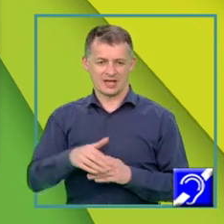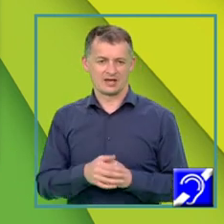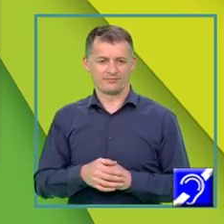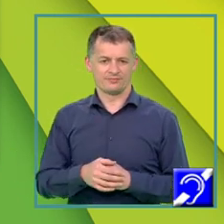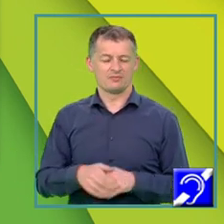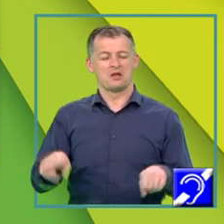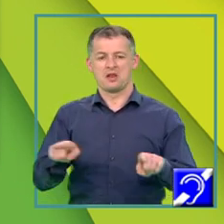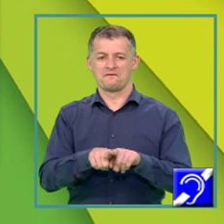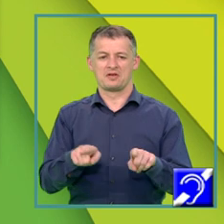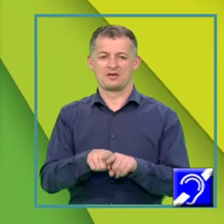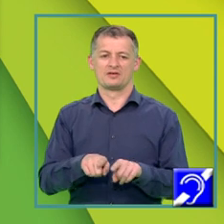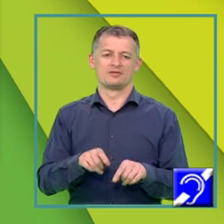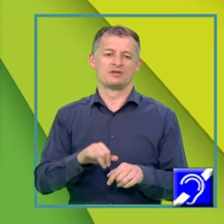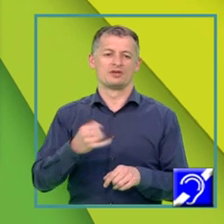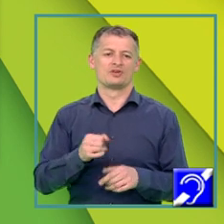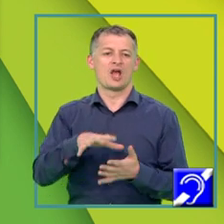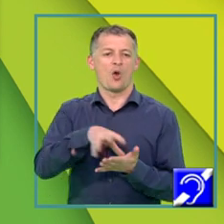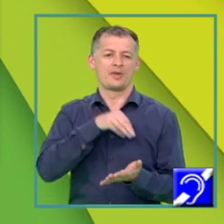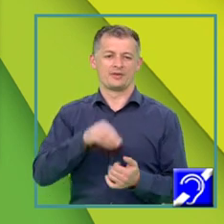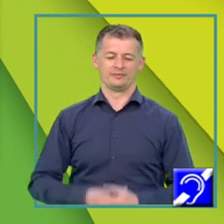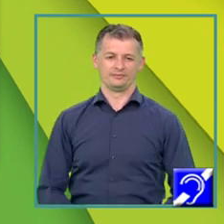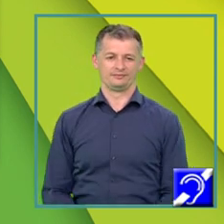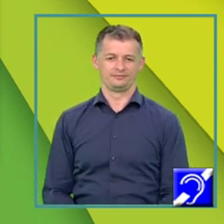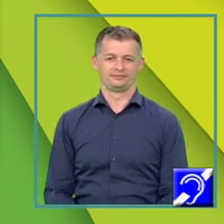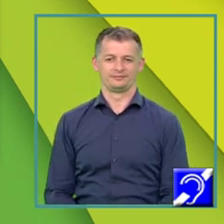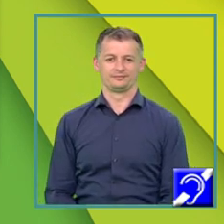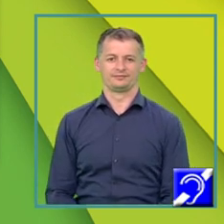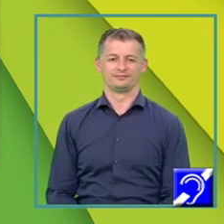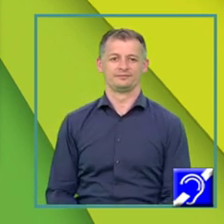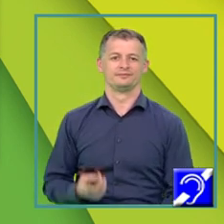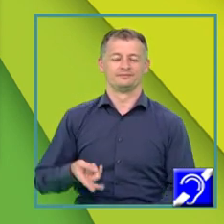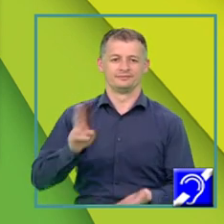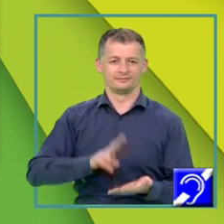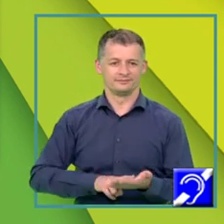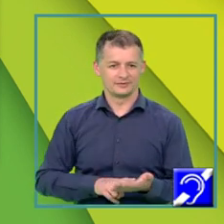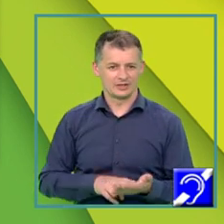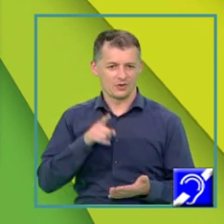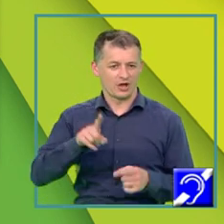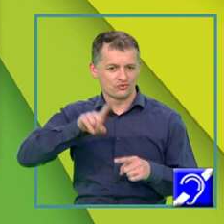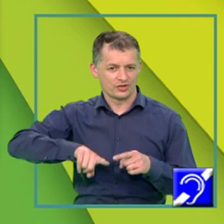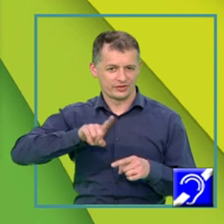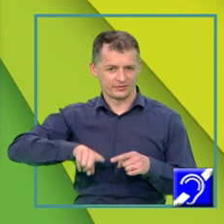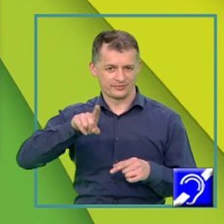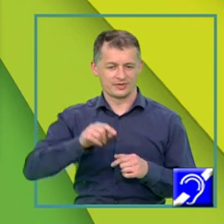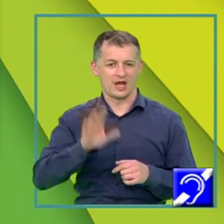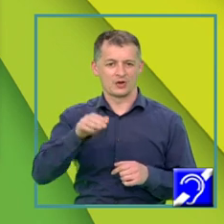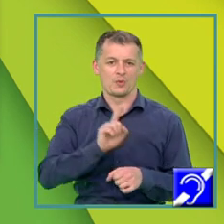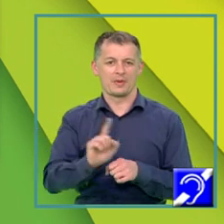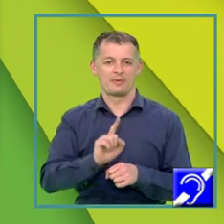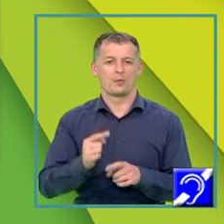și în cazul funcției de copiere din au funcția sa teren În cat are un parametru în